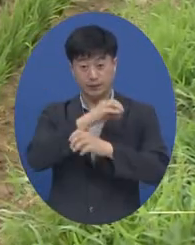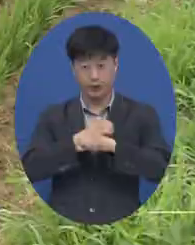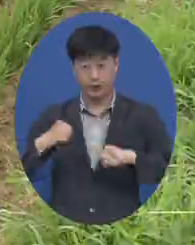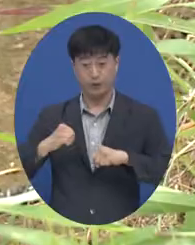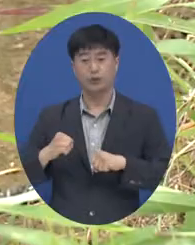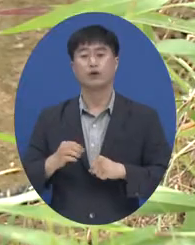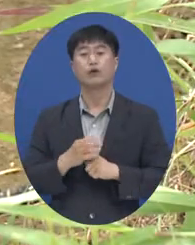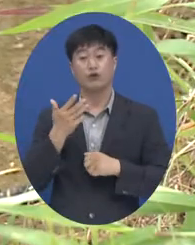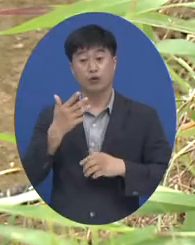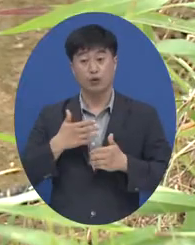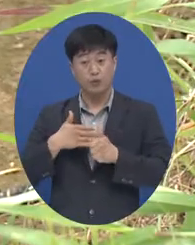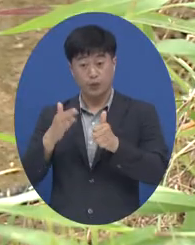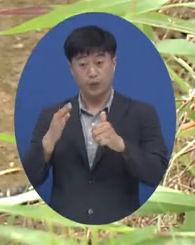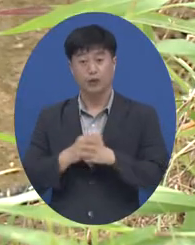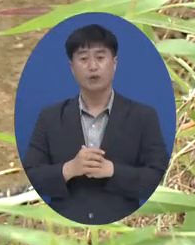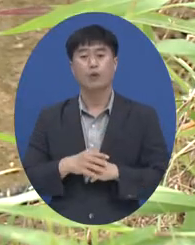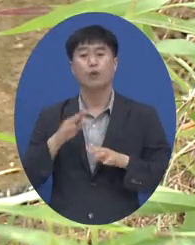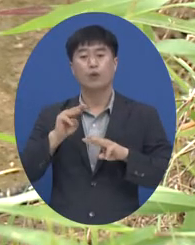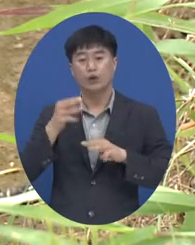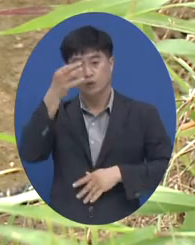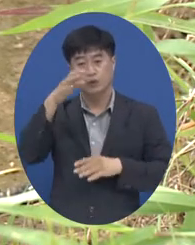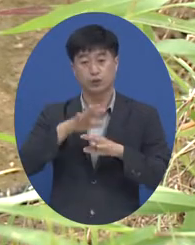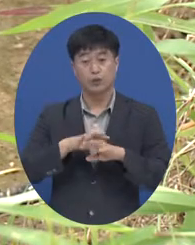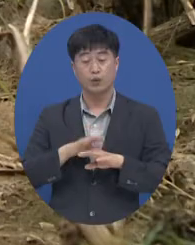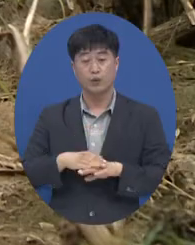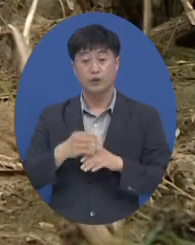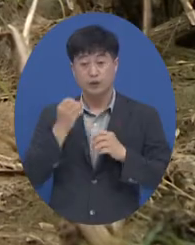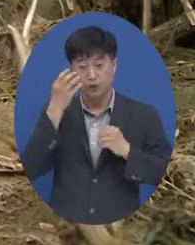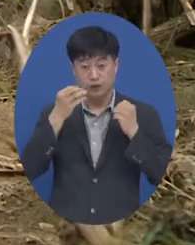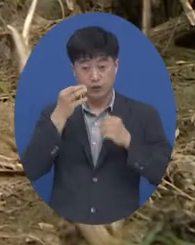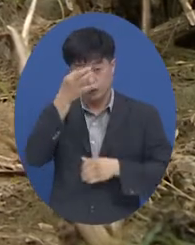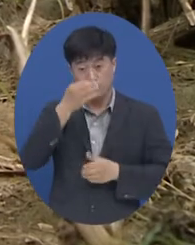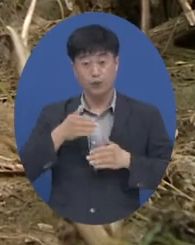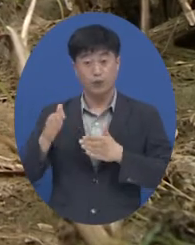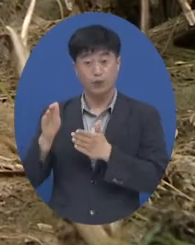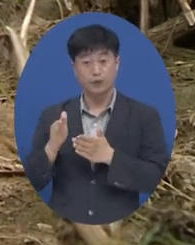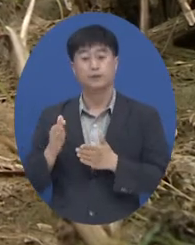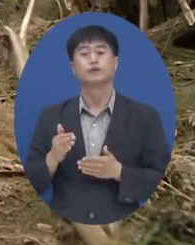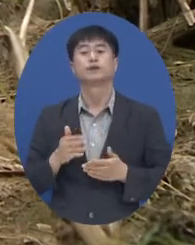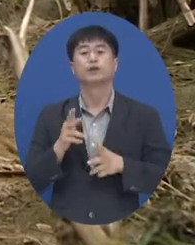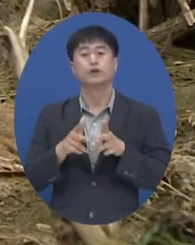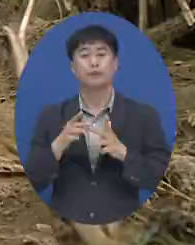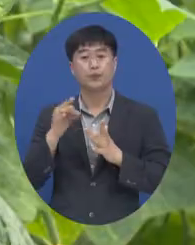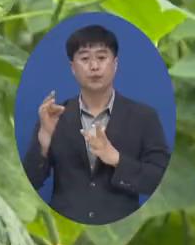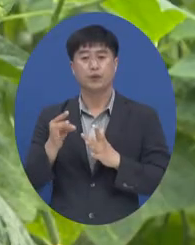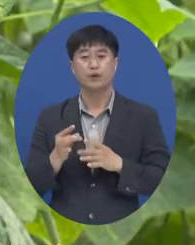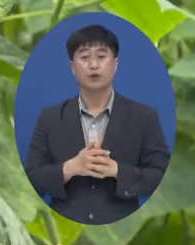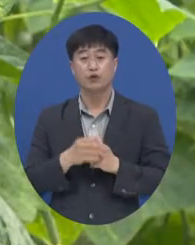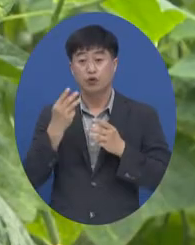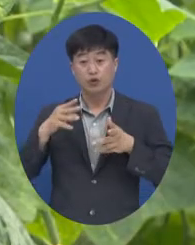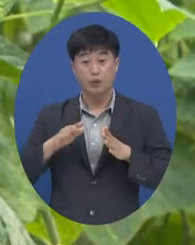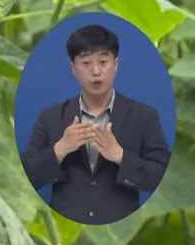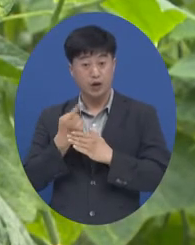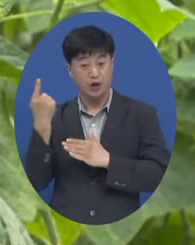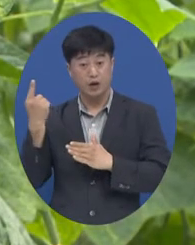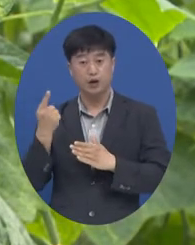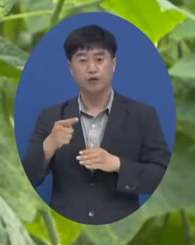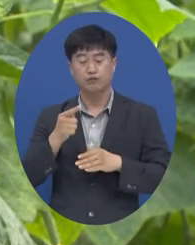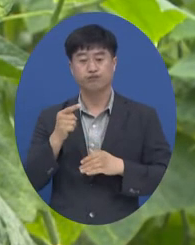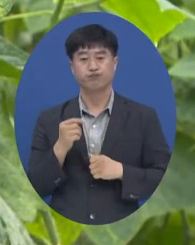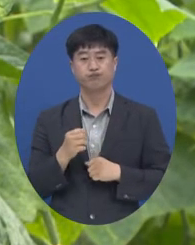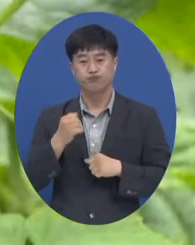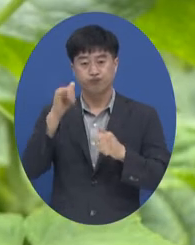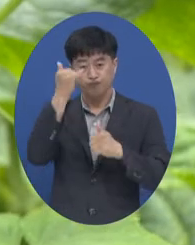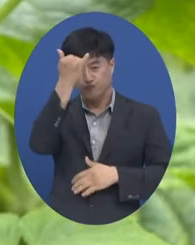보급. 올해는 농촌진흥청의 신기술 보급 사업에 선정돼 양평과 여주, 남양주 등 경기 지역은 물론 충청북도